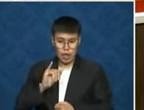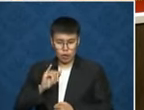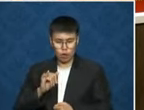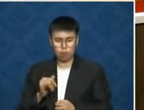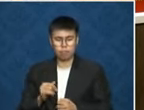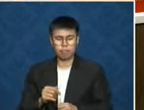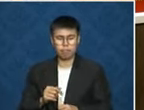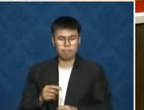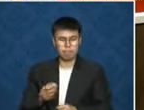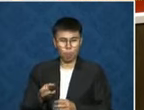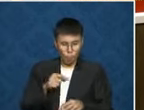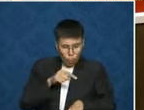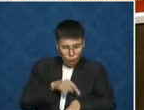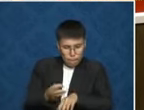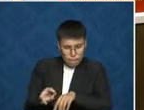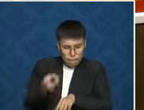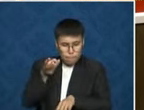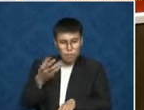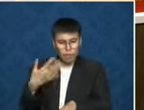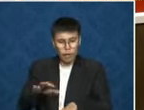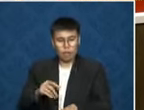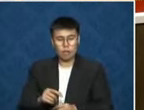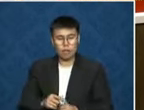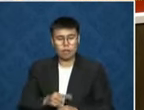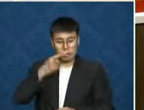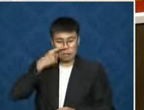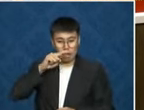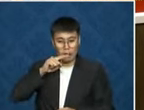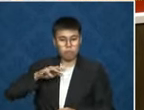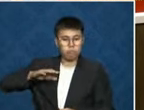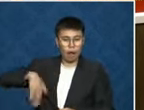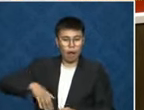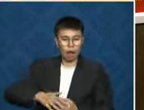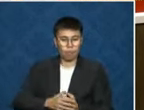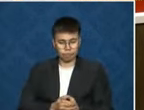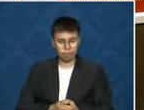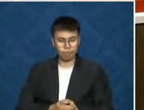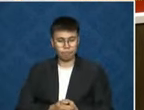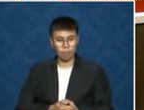ม่นานประเทศของเรานะครับก็จะถูกทิ้งไว้ข้างหลังอย่างแน่นอนครับท่านประธาน